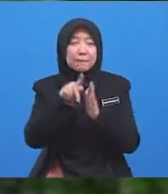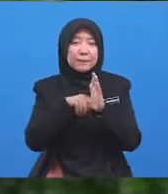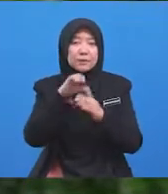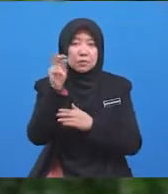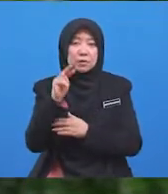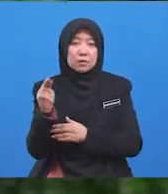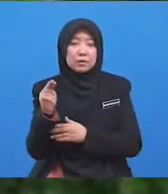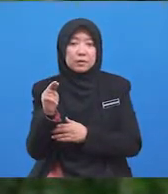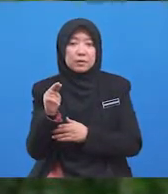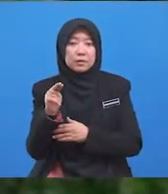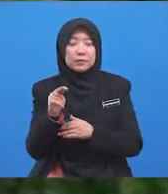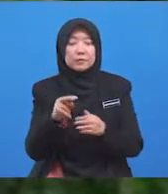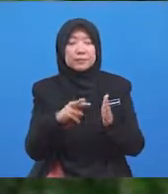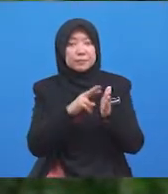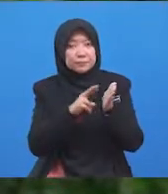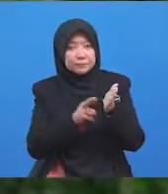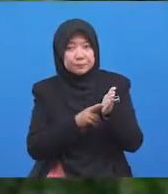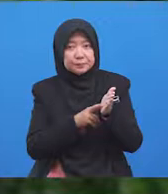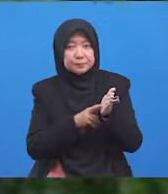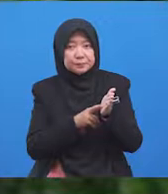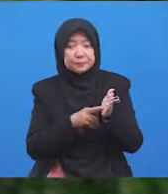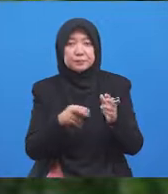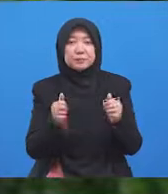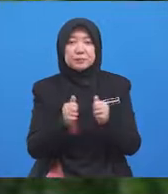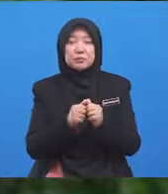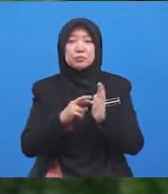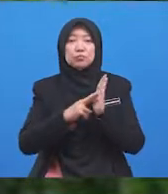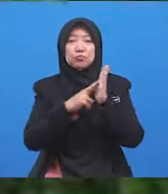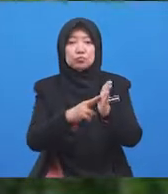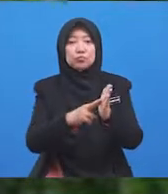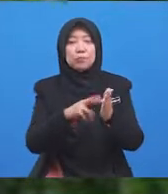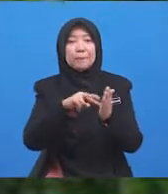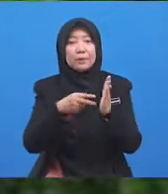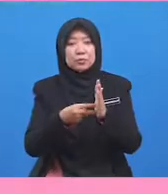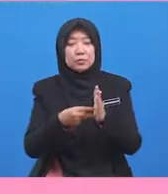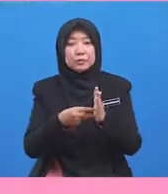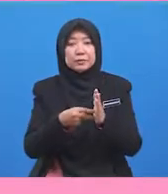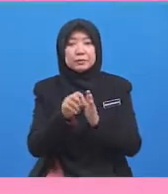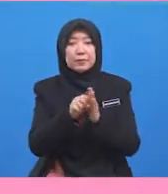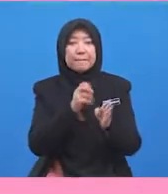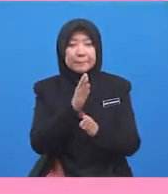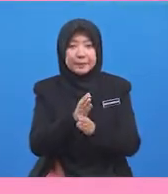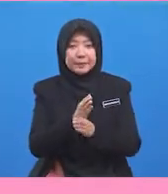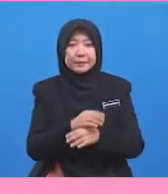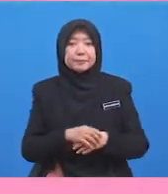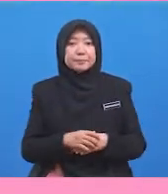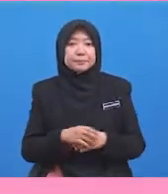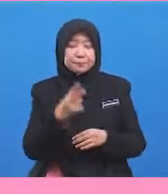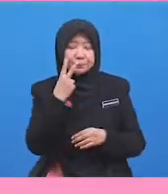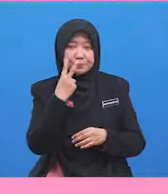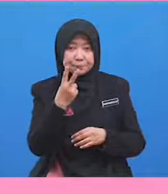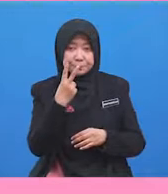berdasarkan rangkap demi lengkap dengan merujuk kepada maksud yang sebenarnya job kita